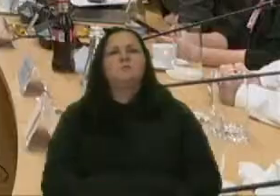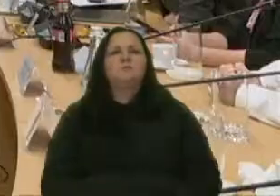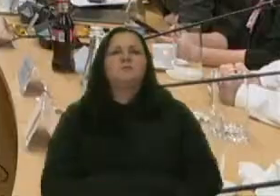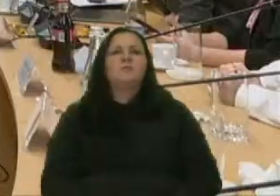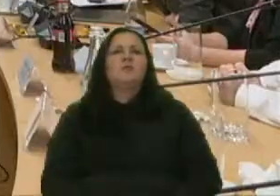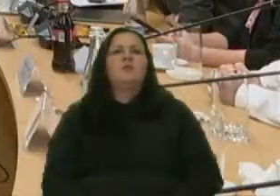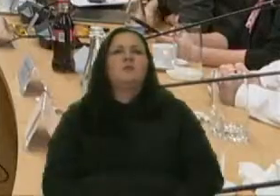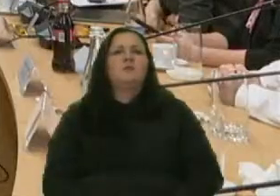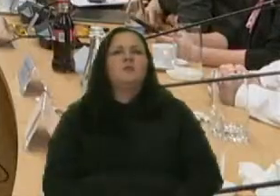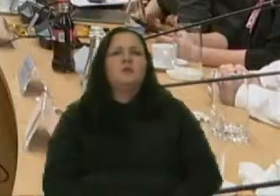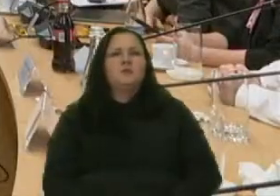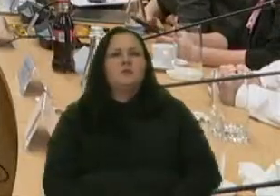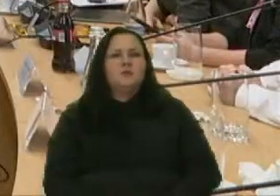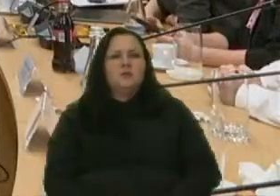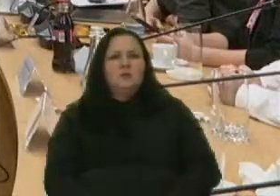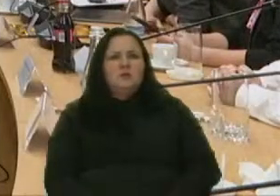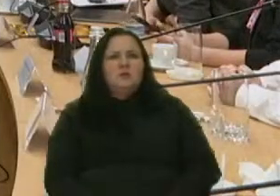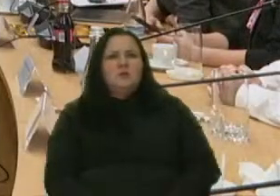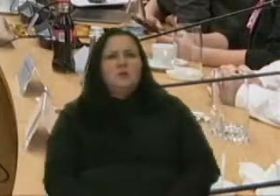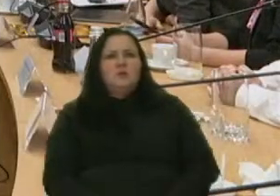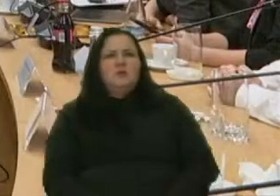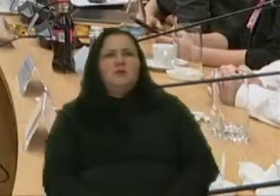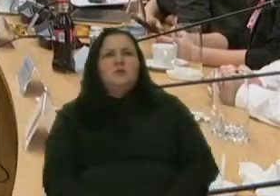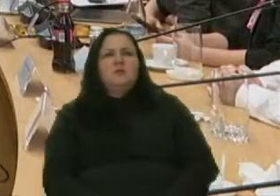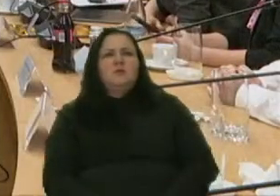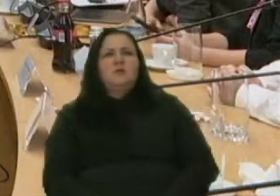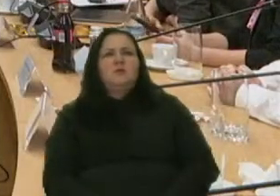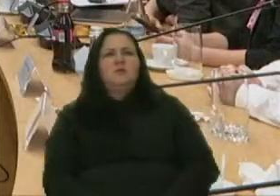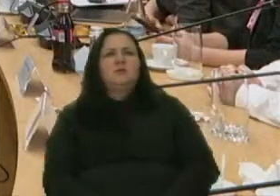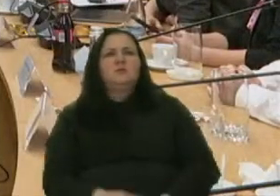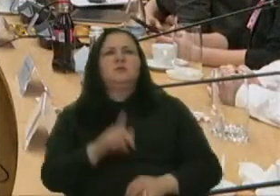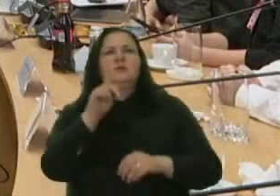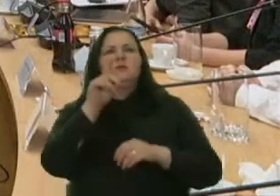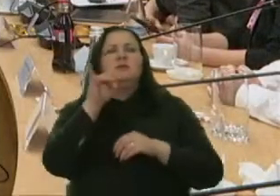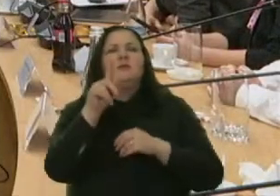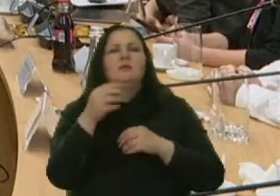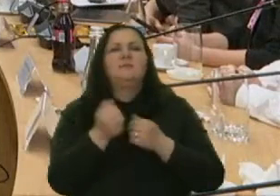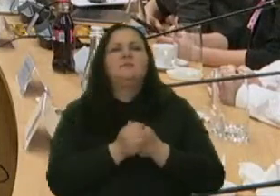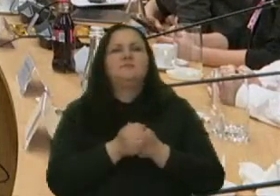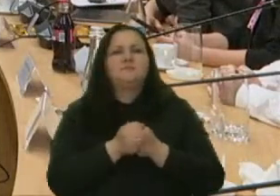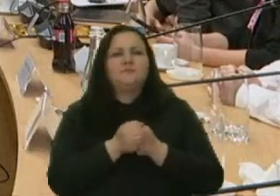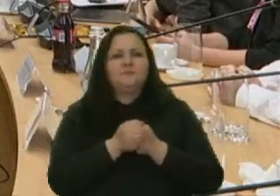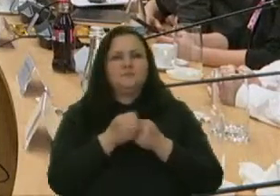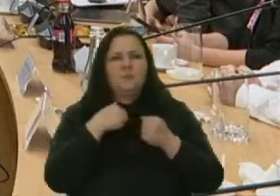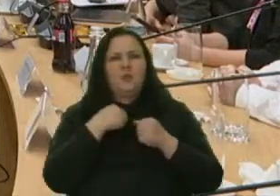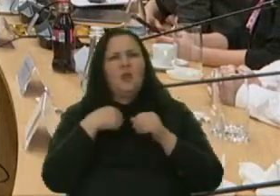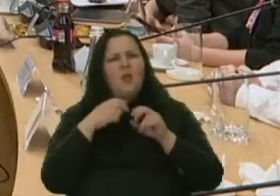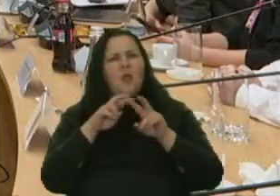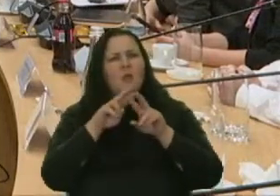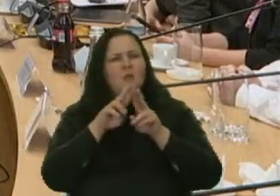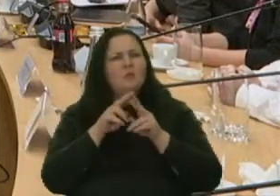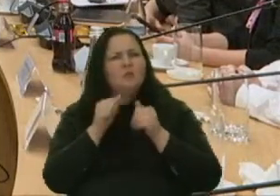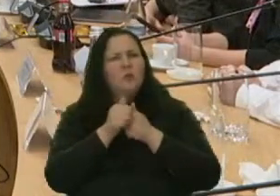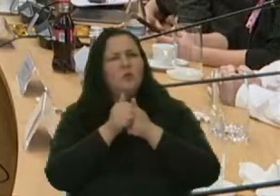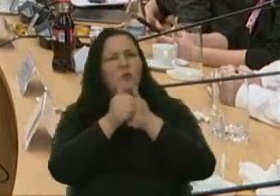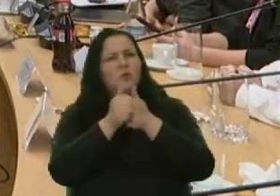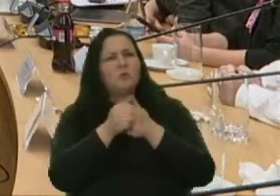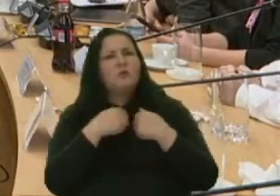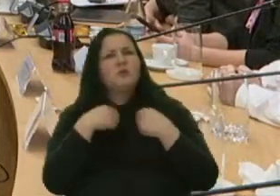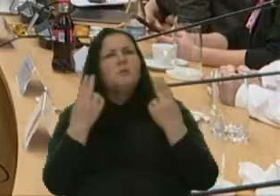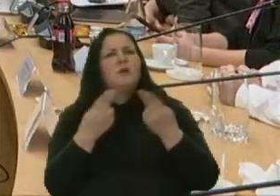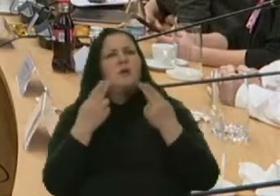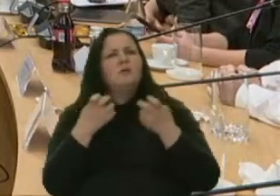domnul primar ridicată mână Vă rog domnule giga după care vă dau cuvântul am urmărit și am căutat să